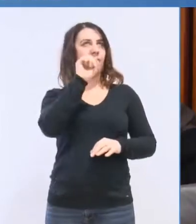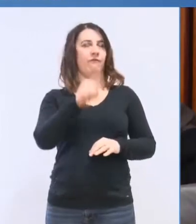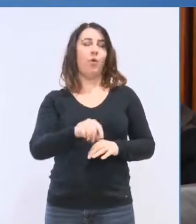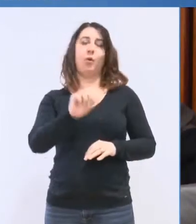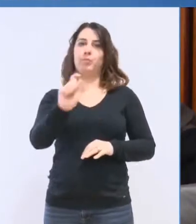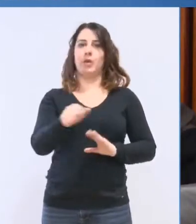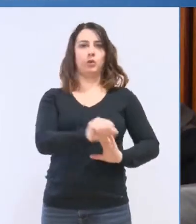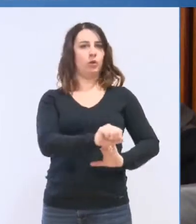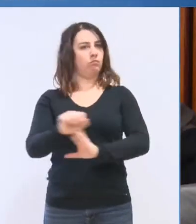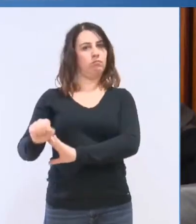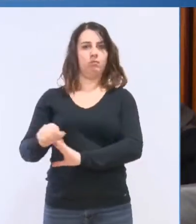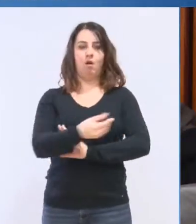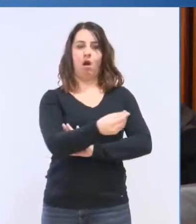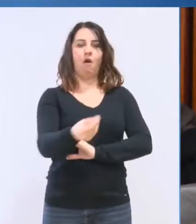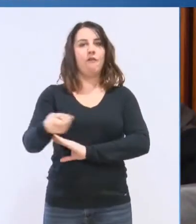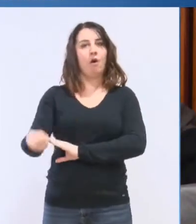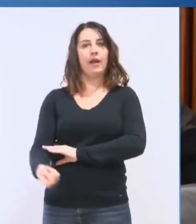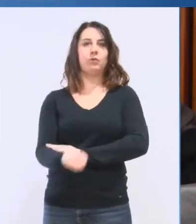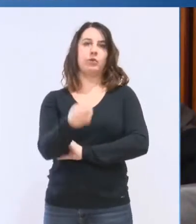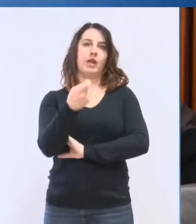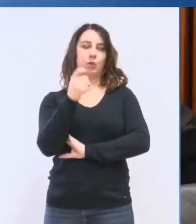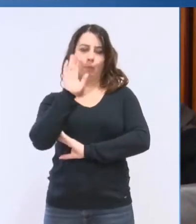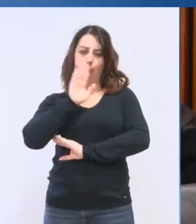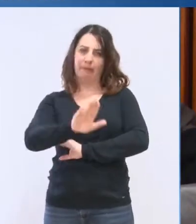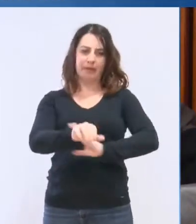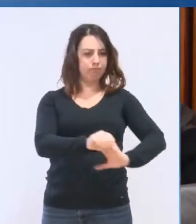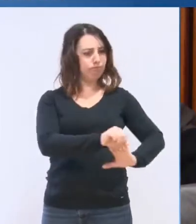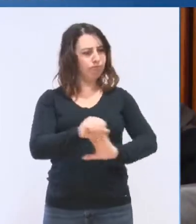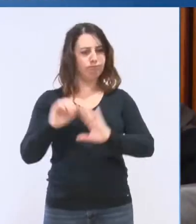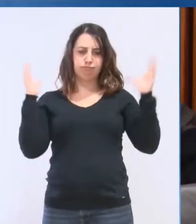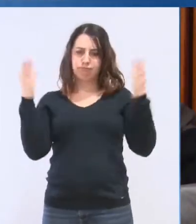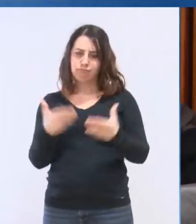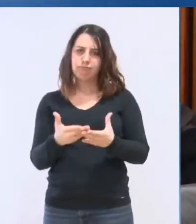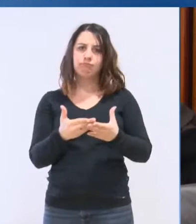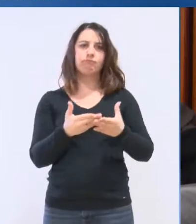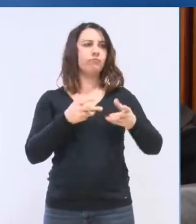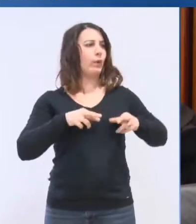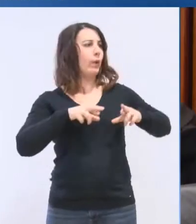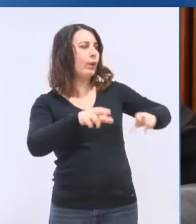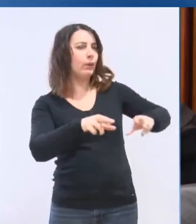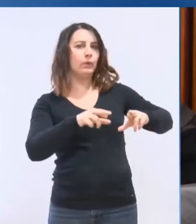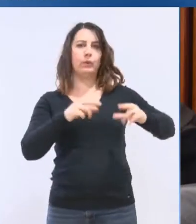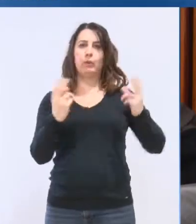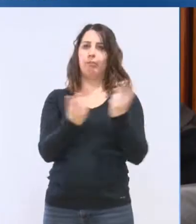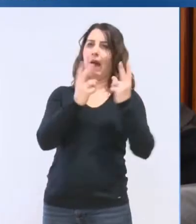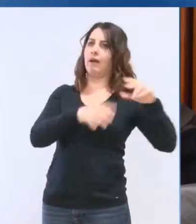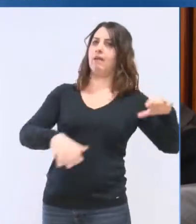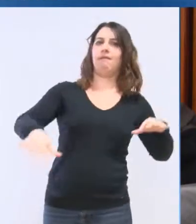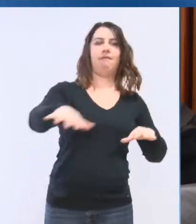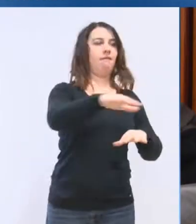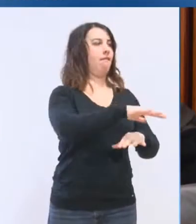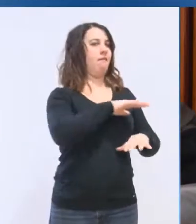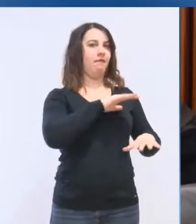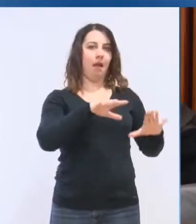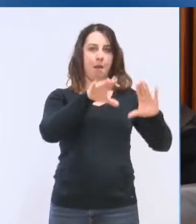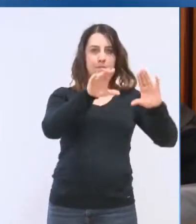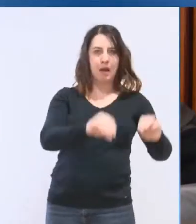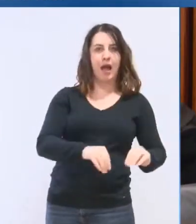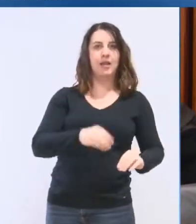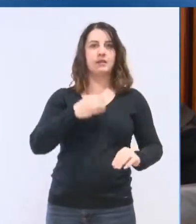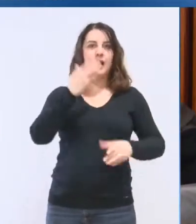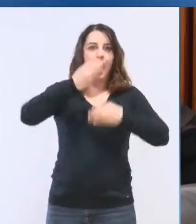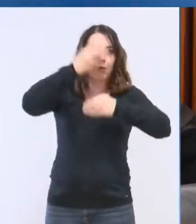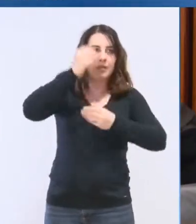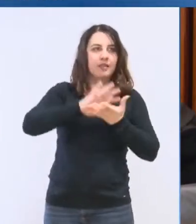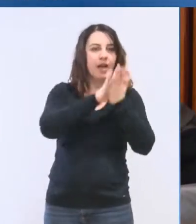en priorité de l'éducation des enfants et de leur place dans l'espace urbain afin d'accompagner leur apprentissage, leur